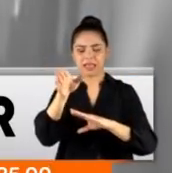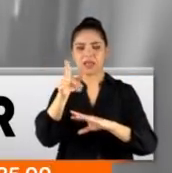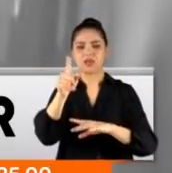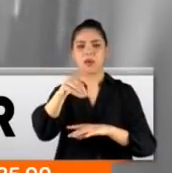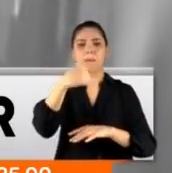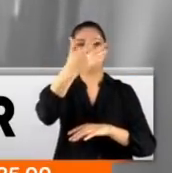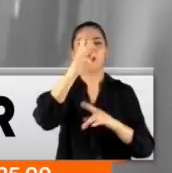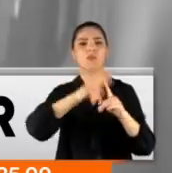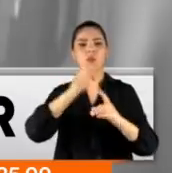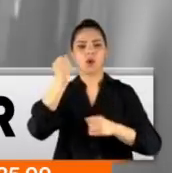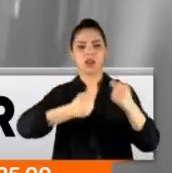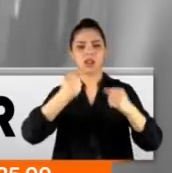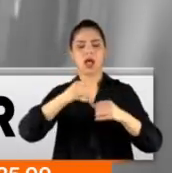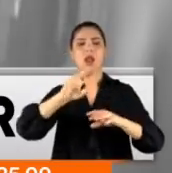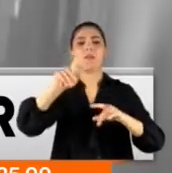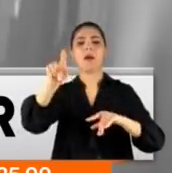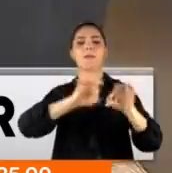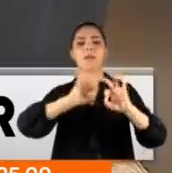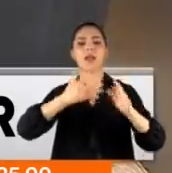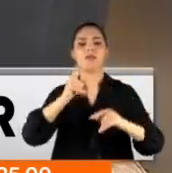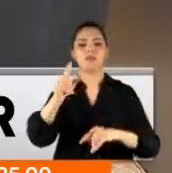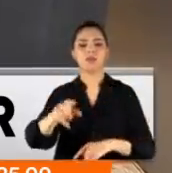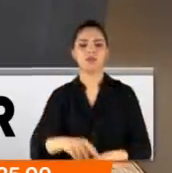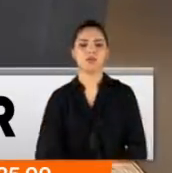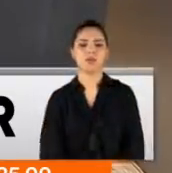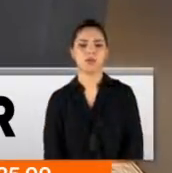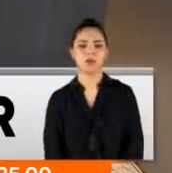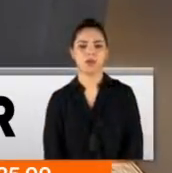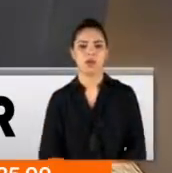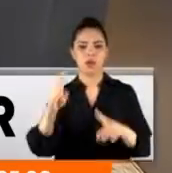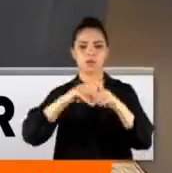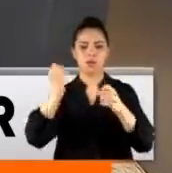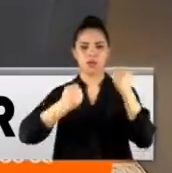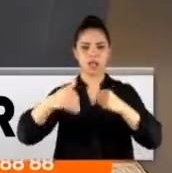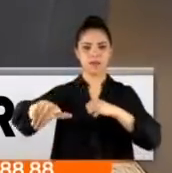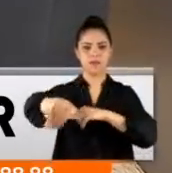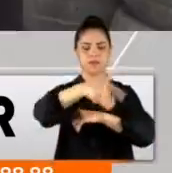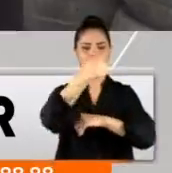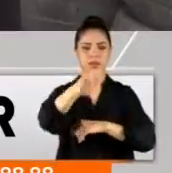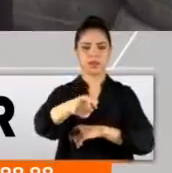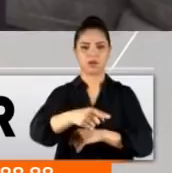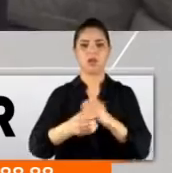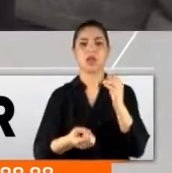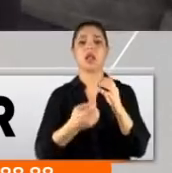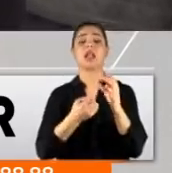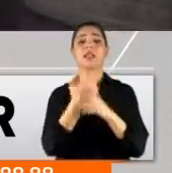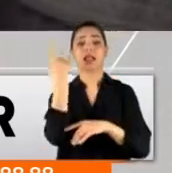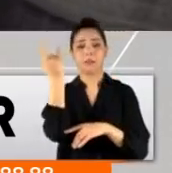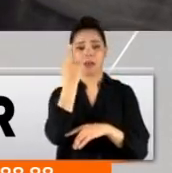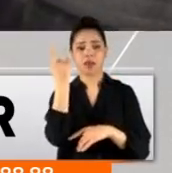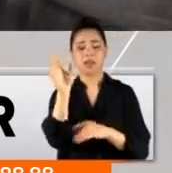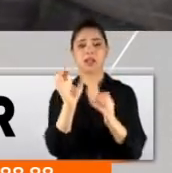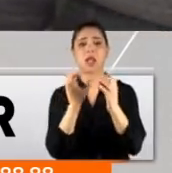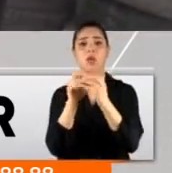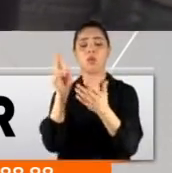yanlarından geçen polis aracı tüm planlarını değiştirdi. Bakın şuradan polis aracı geçiyor. Şu an geçti. Gündüz gezenler çete üyeleri